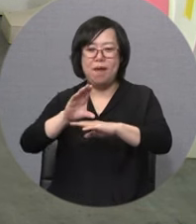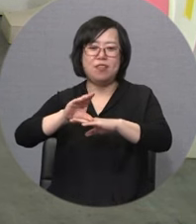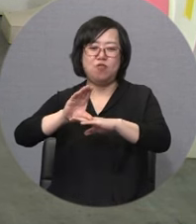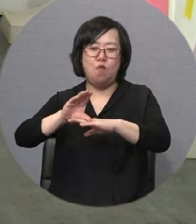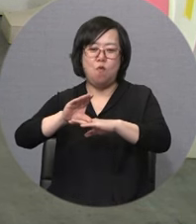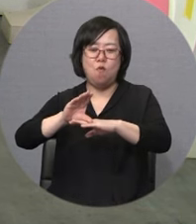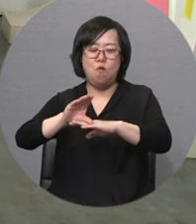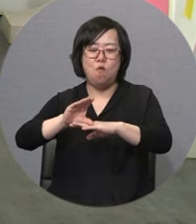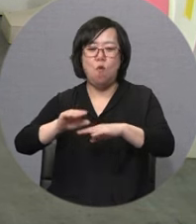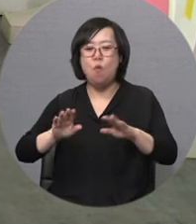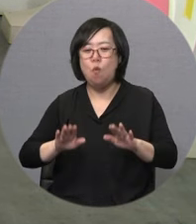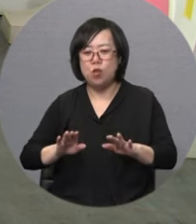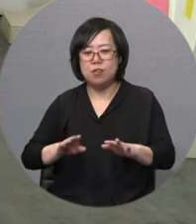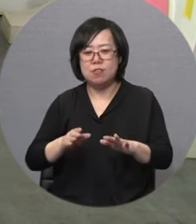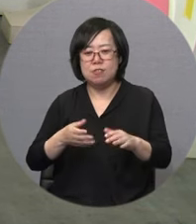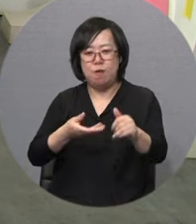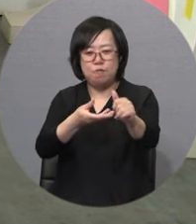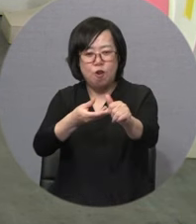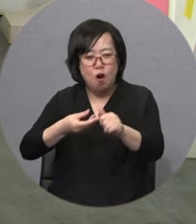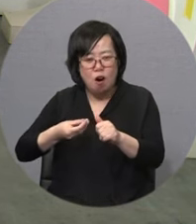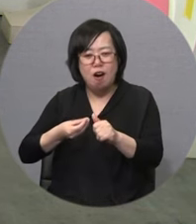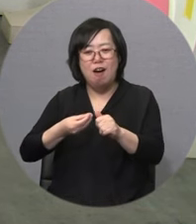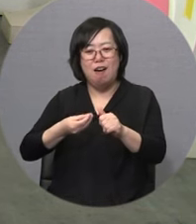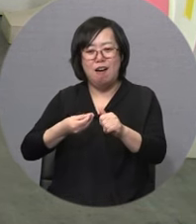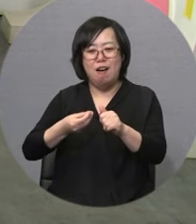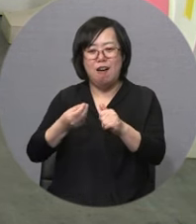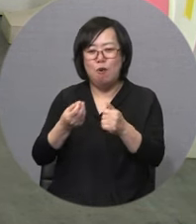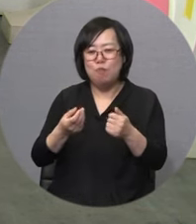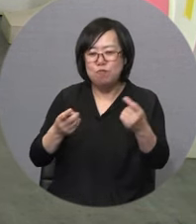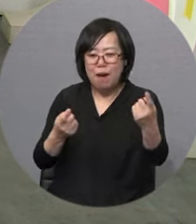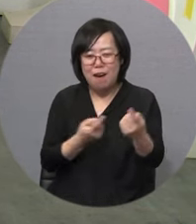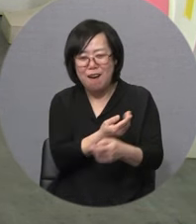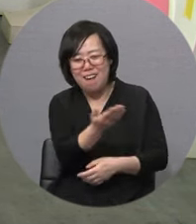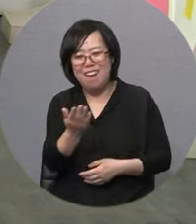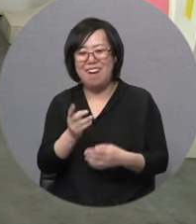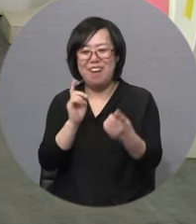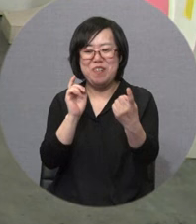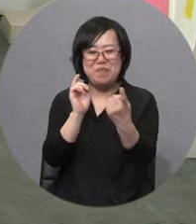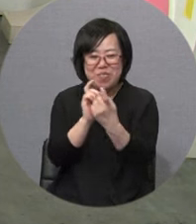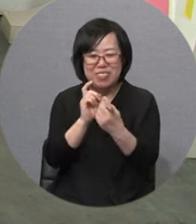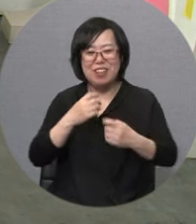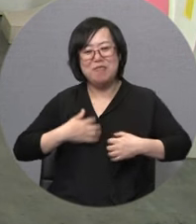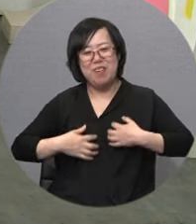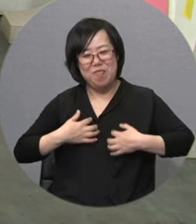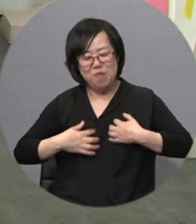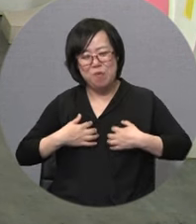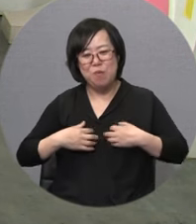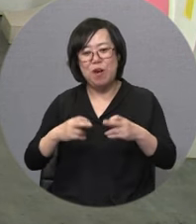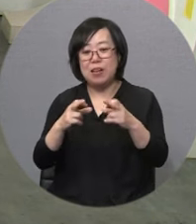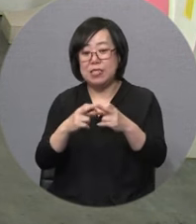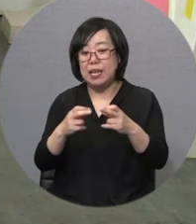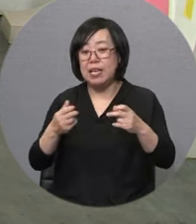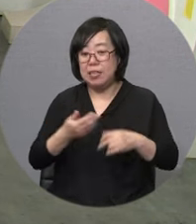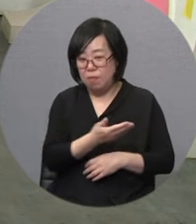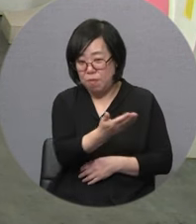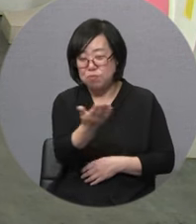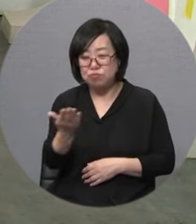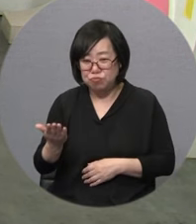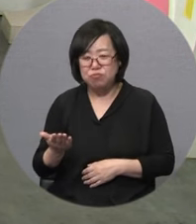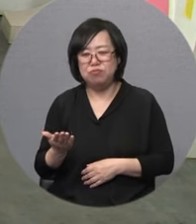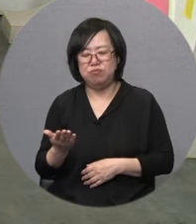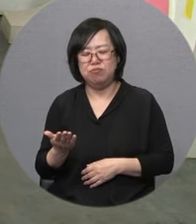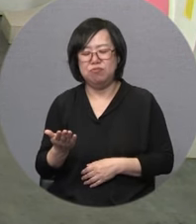방송을 함께하게 돼서 정말 반갑고 우리가 무엇보다도 우리 장애인들의 그 정말